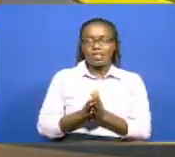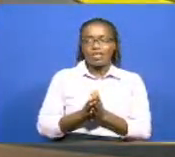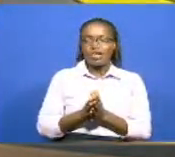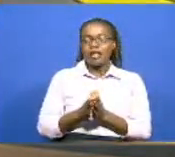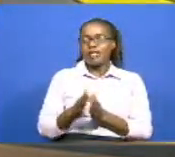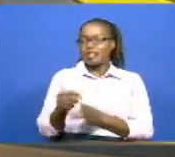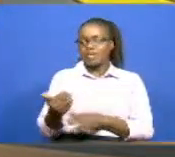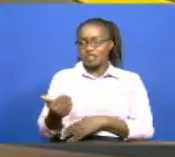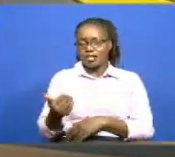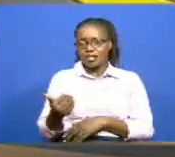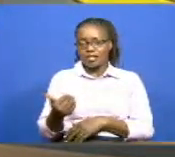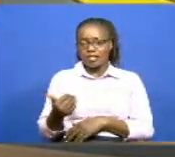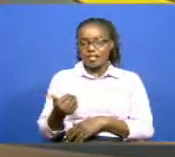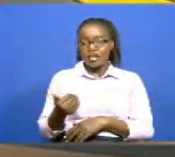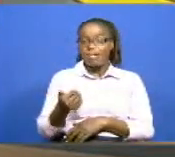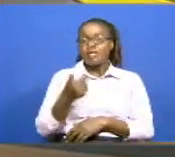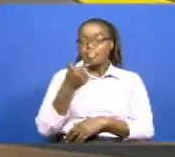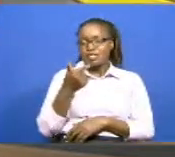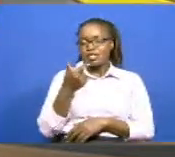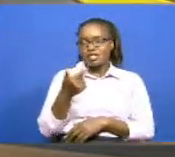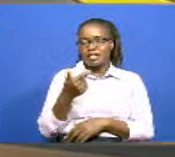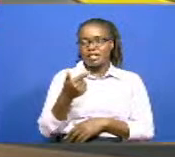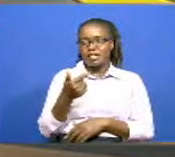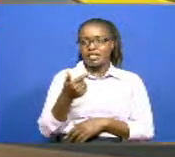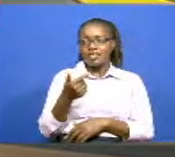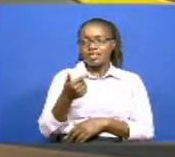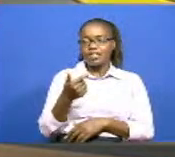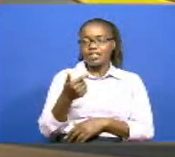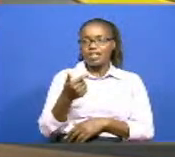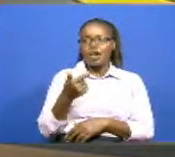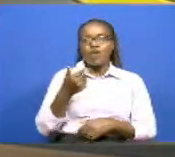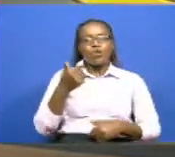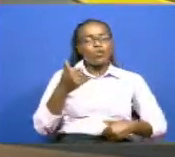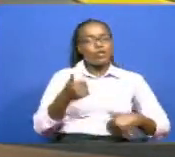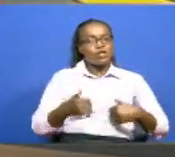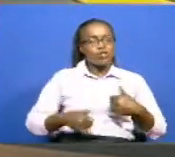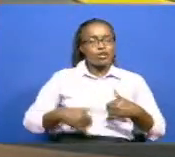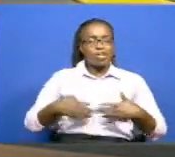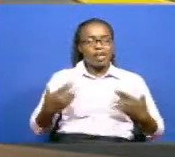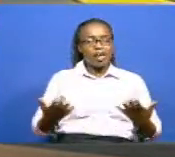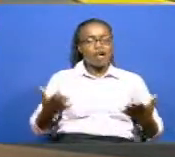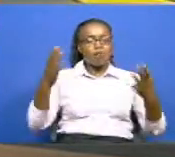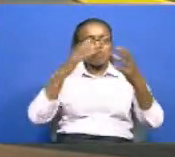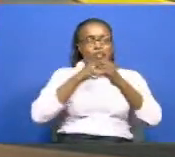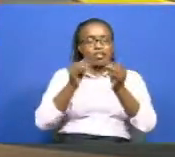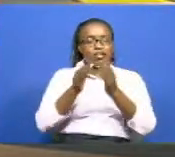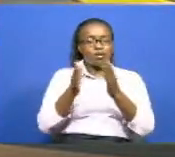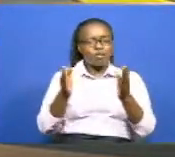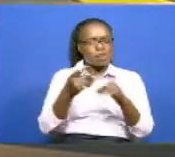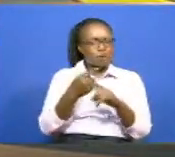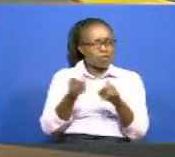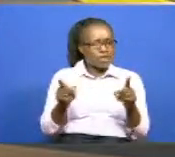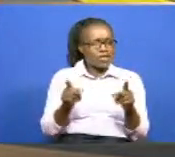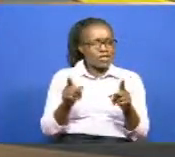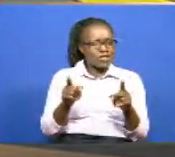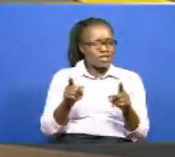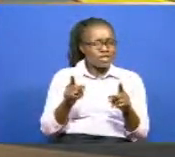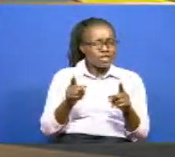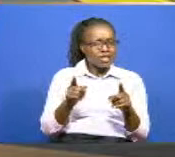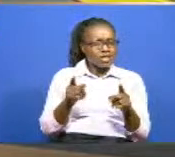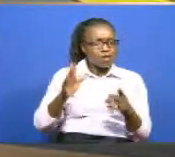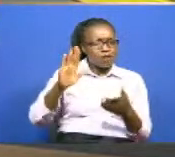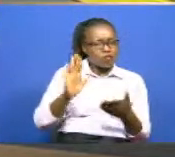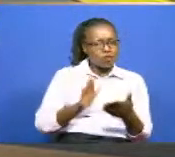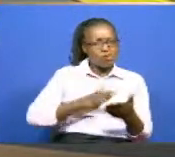Alphonse Kioko kutoka Makueni, nanyi mnasema kwamba mumefurahia sana vile ambavyo Rais amefungua, lakini je, wana muziki wapige